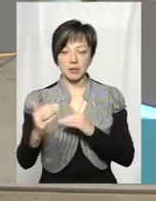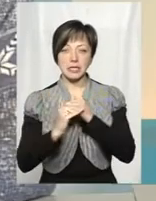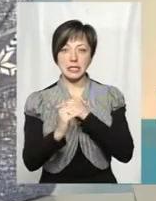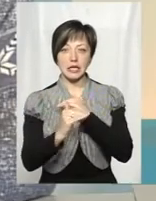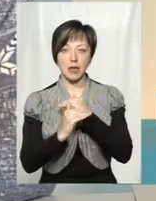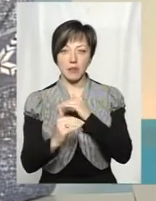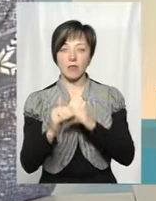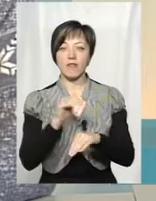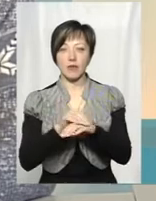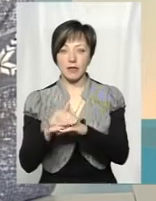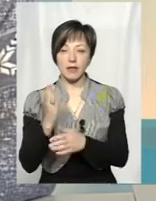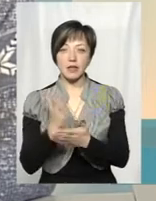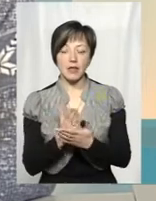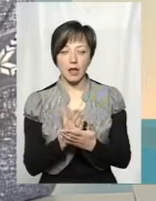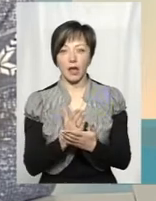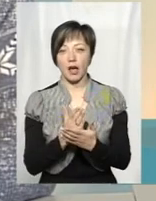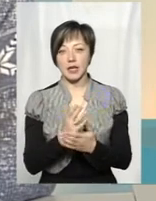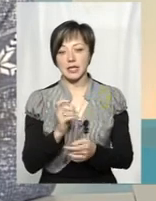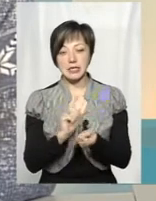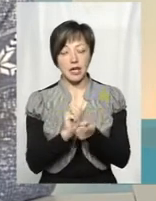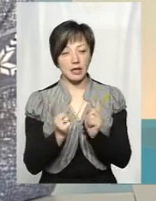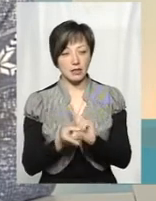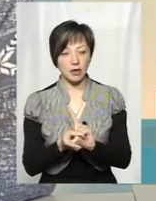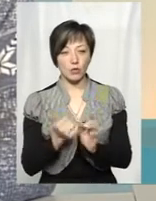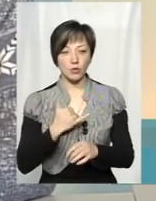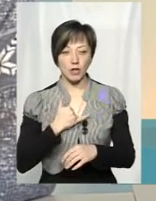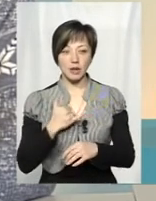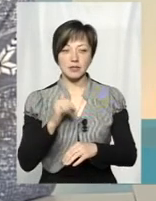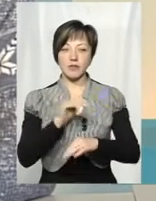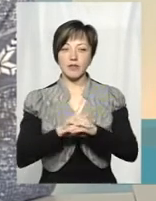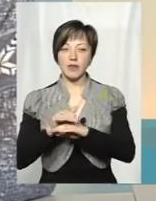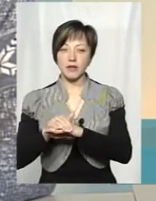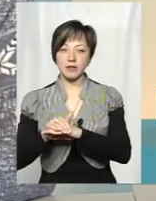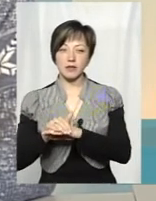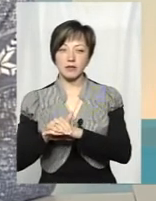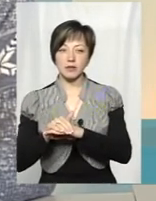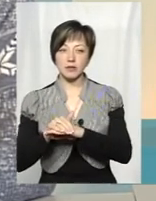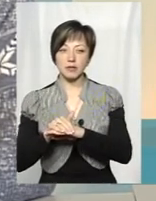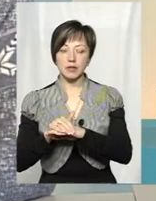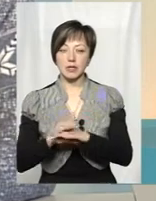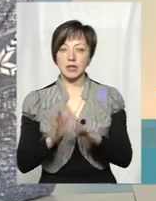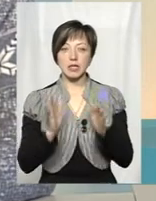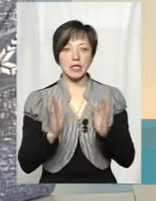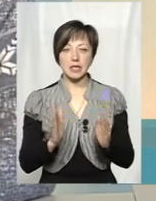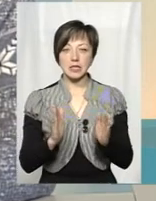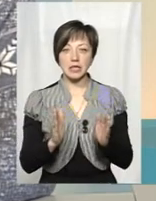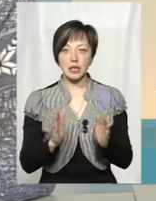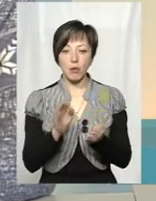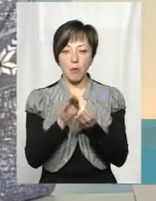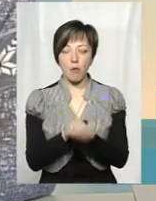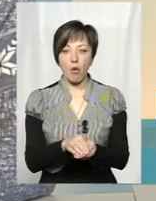степу виявлені. Зате в нас виявлено не те, що не тільки одні